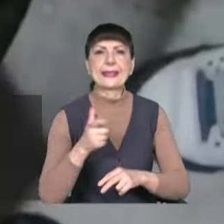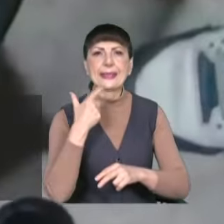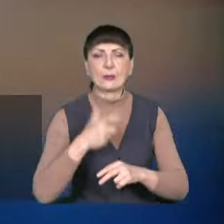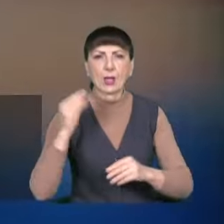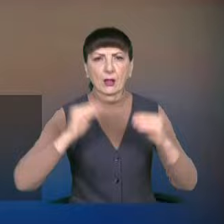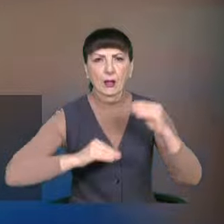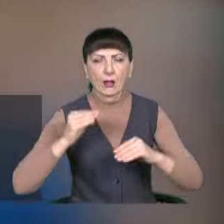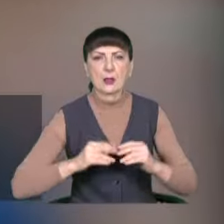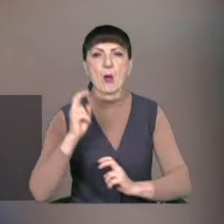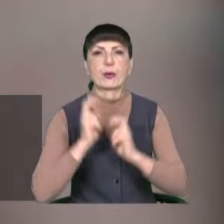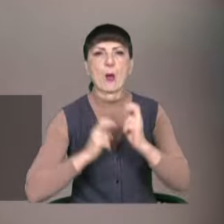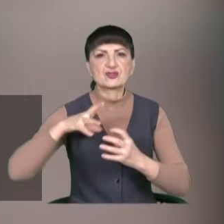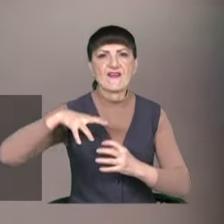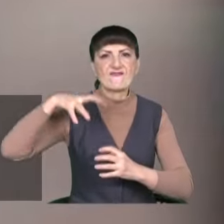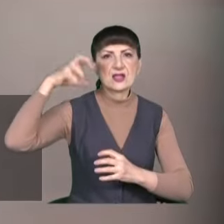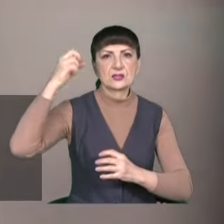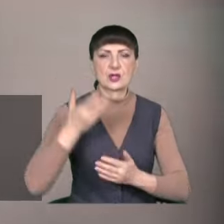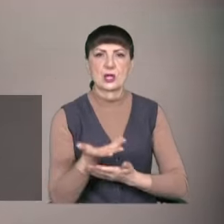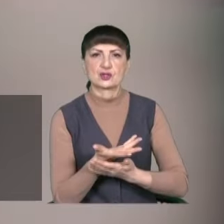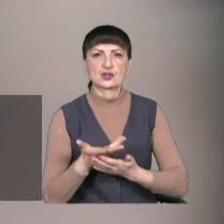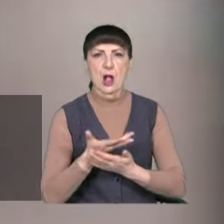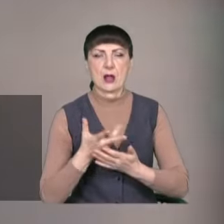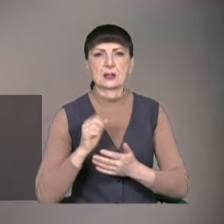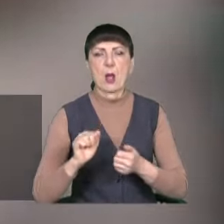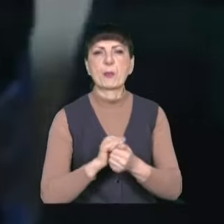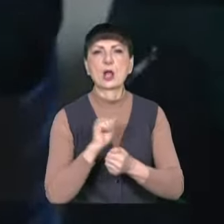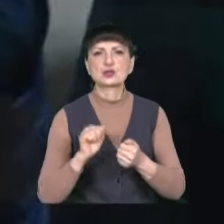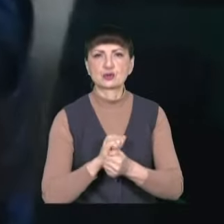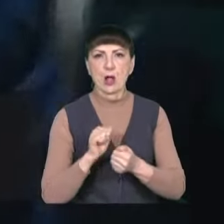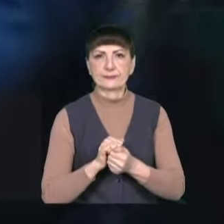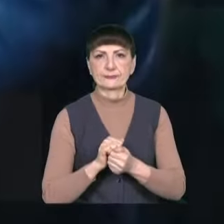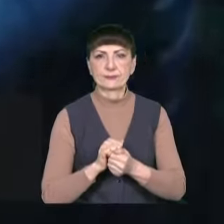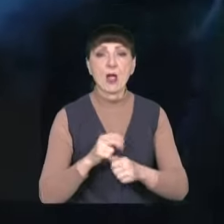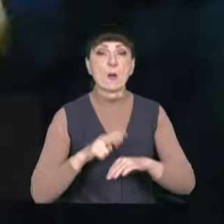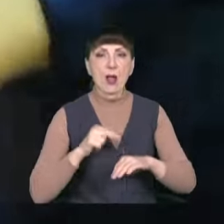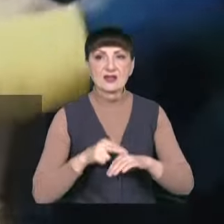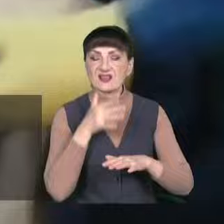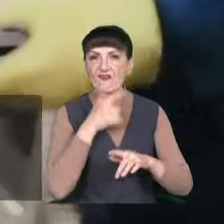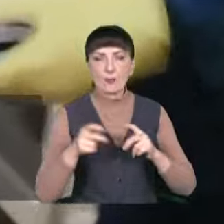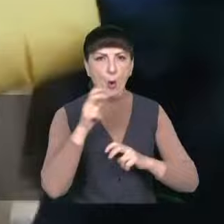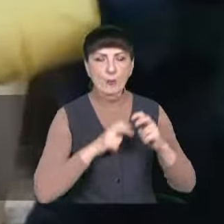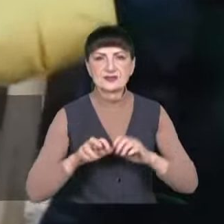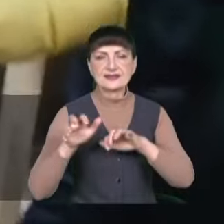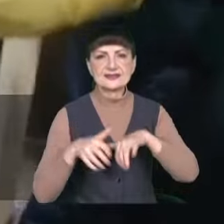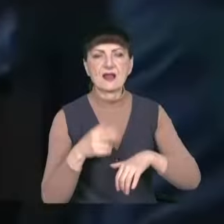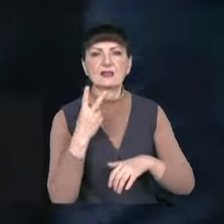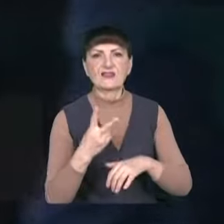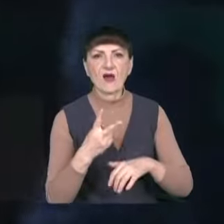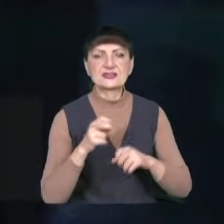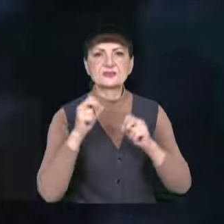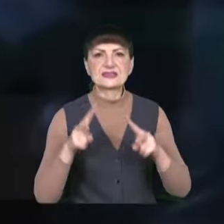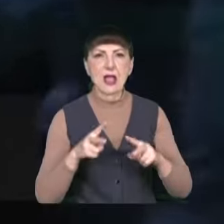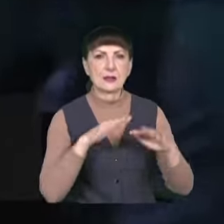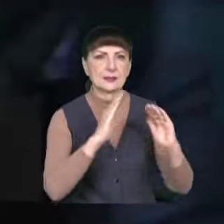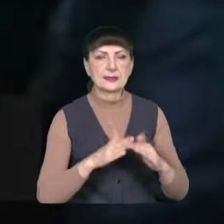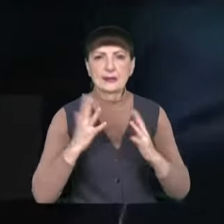реакций, промышленные вытяжки и жарочные шкафы для просушки наркотиков. Стражи порядка во время обыска изъяли 2 нарколабораторных реактора,